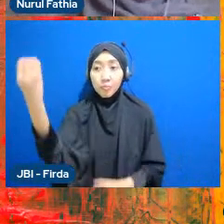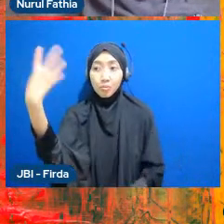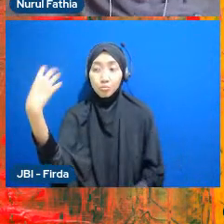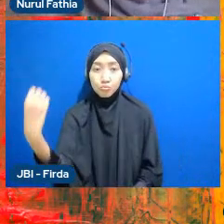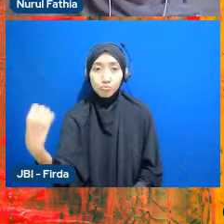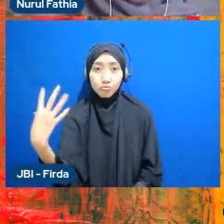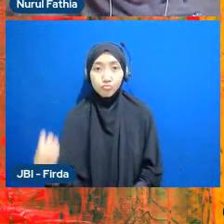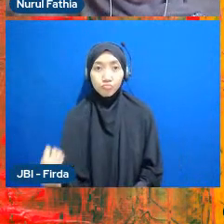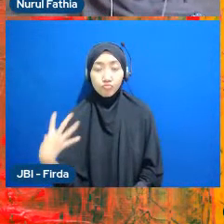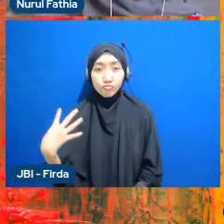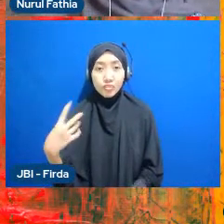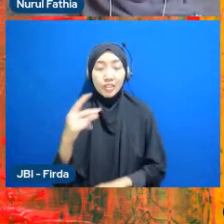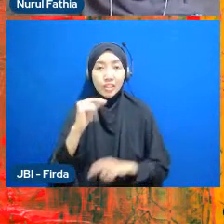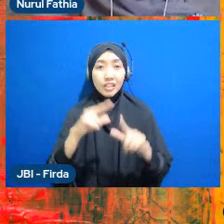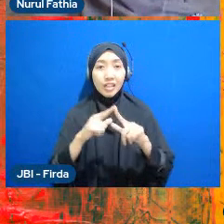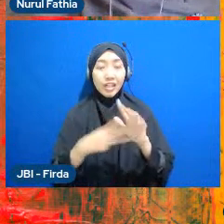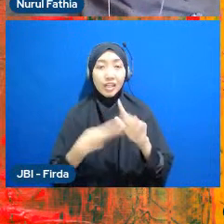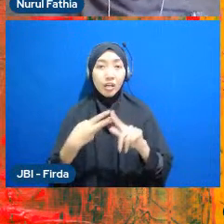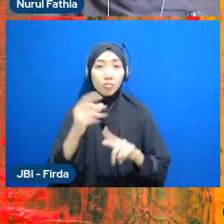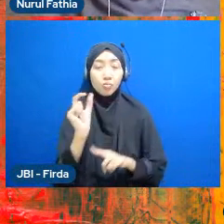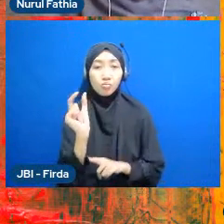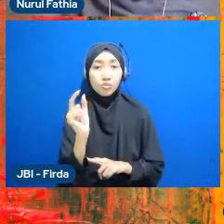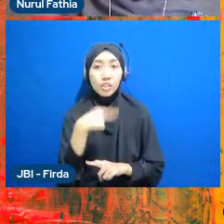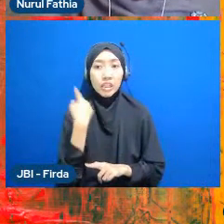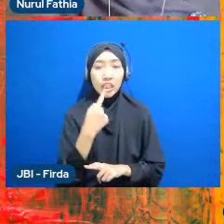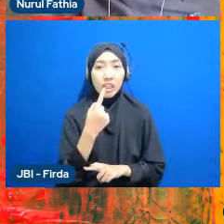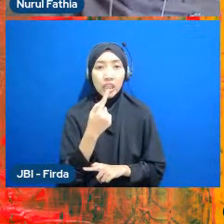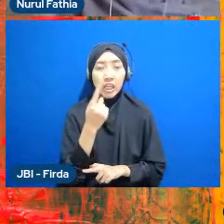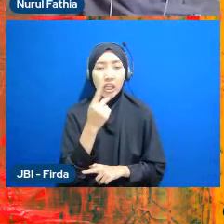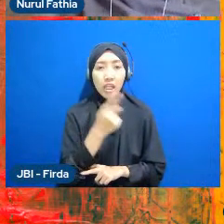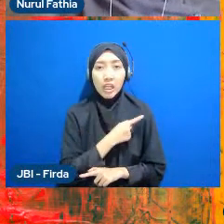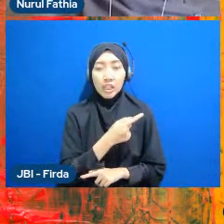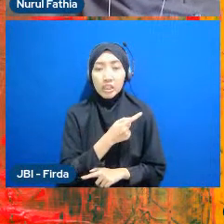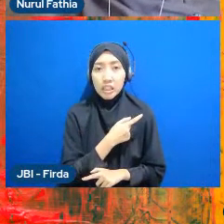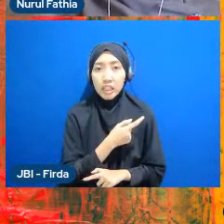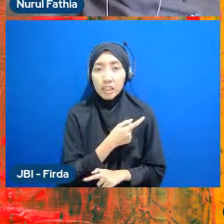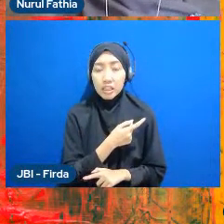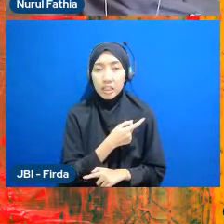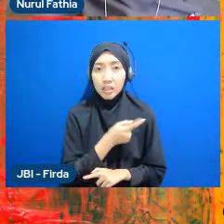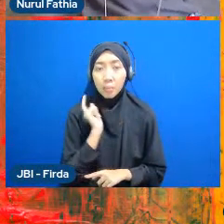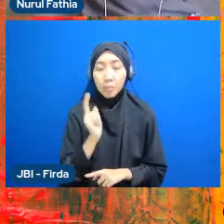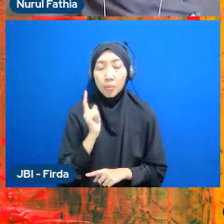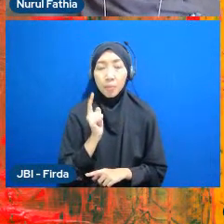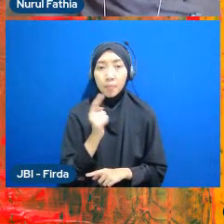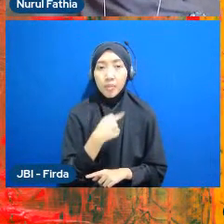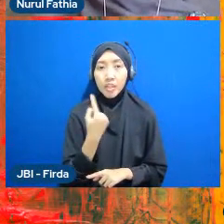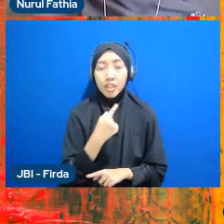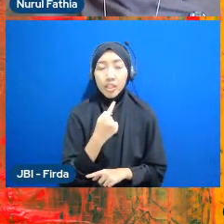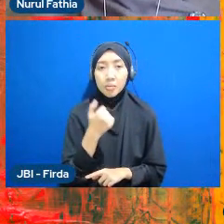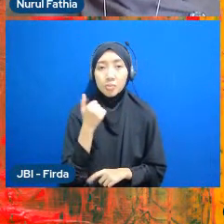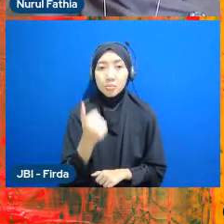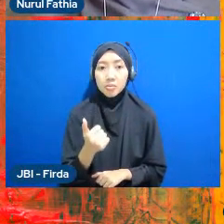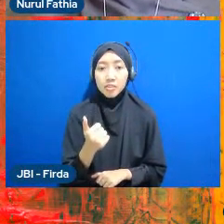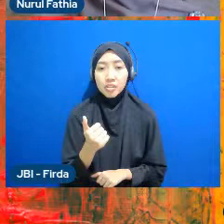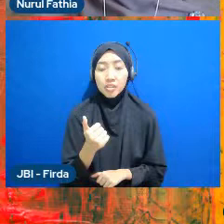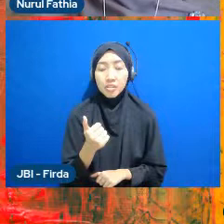bentuk rambu-rambu agar kita waspada. Agar kita waspada bagaimana kita bisa